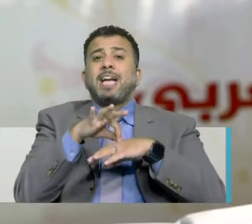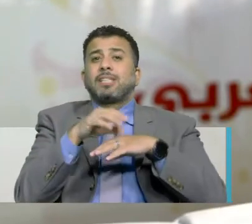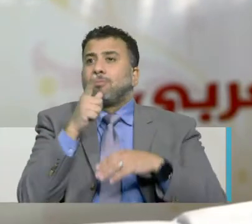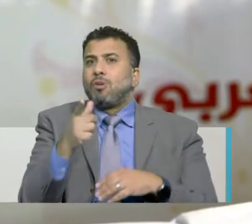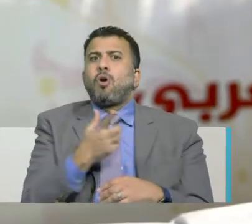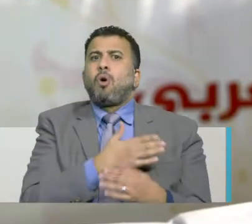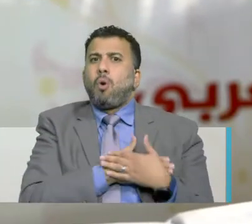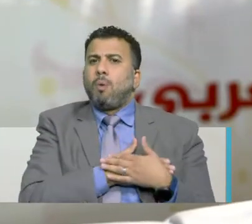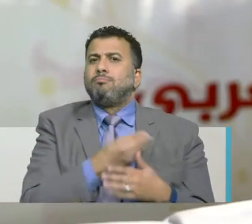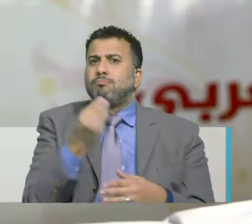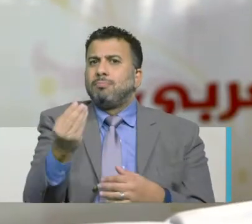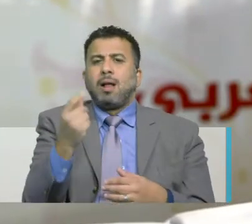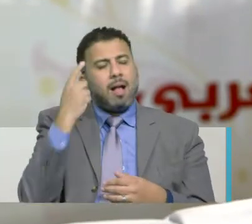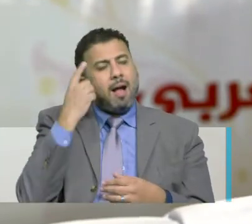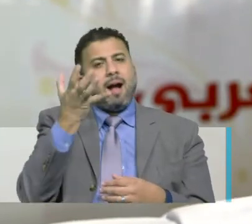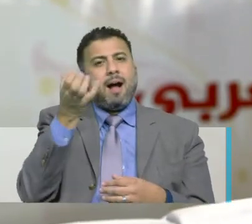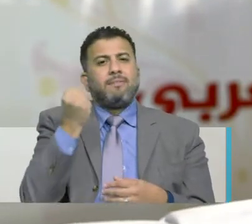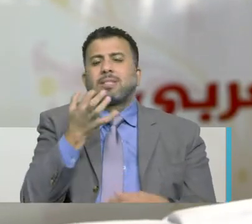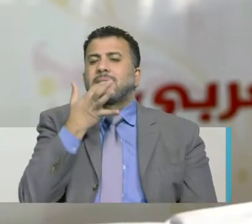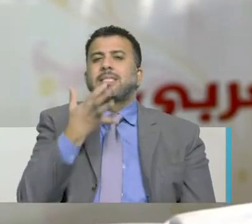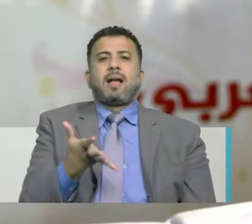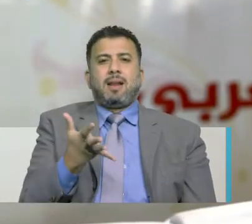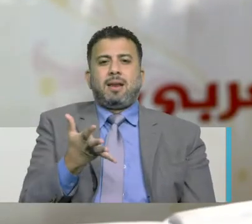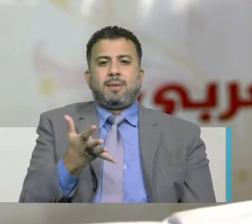بها ويتمثلونها ويحفظونها بسهولة